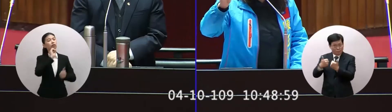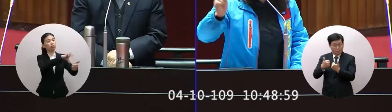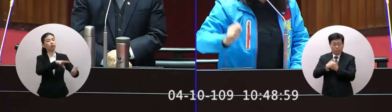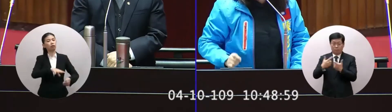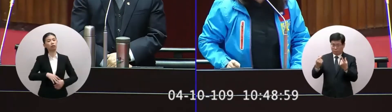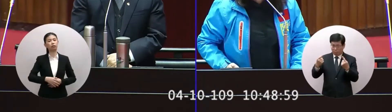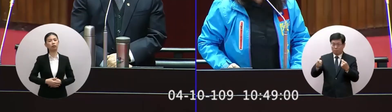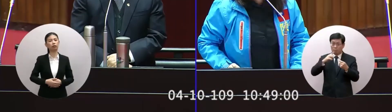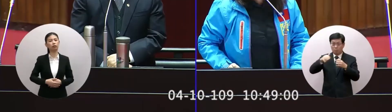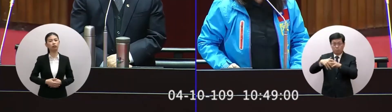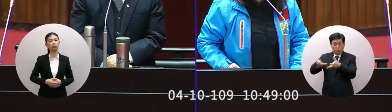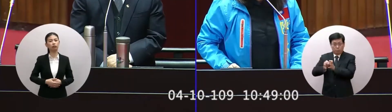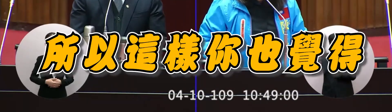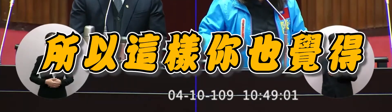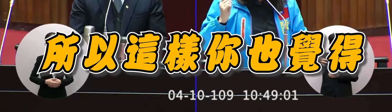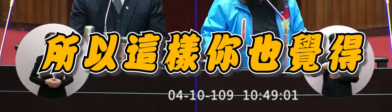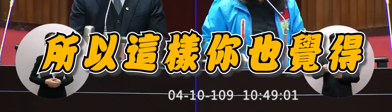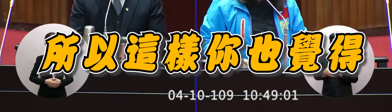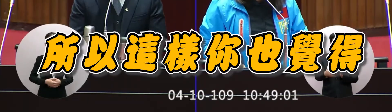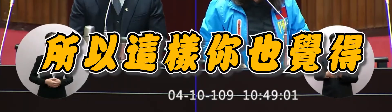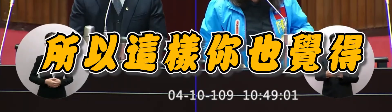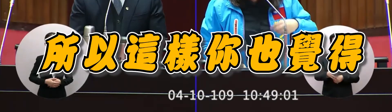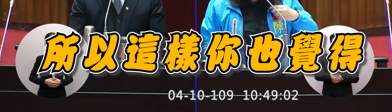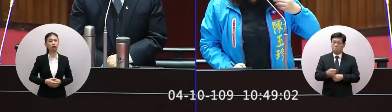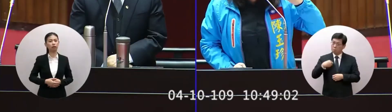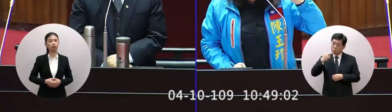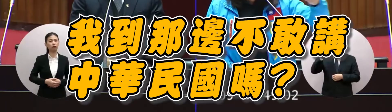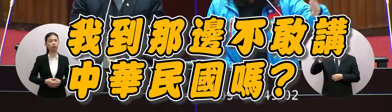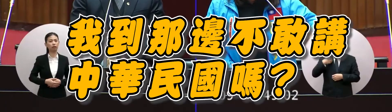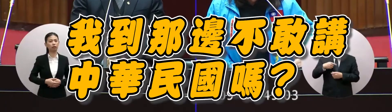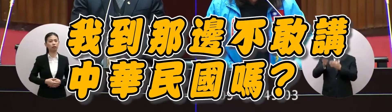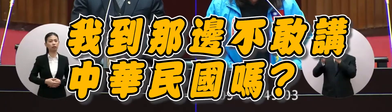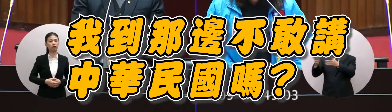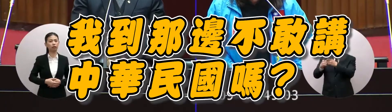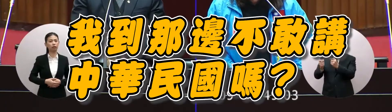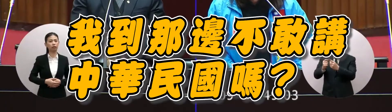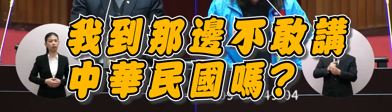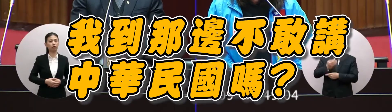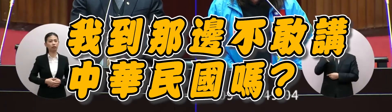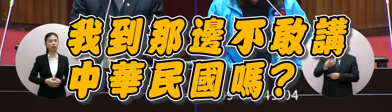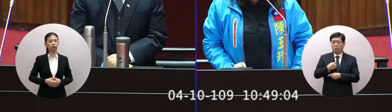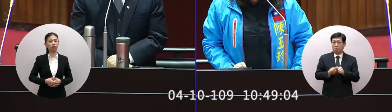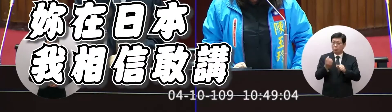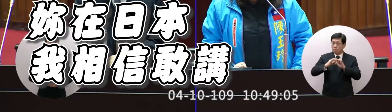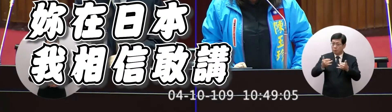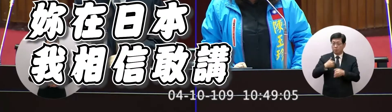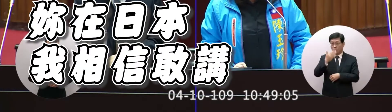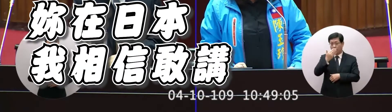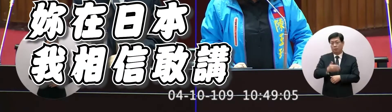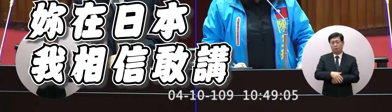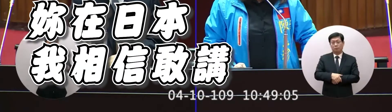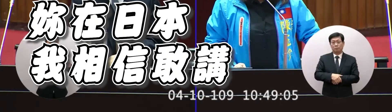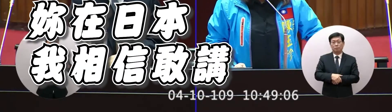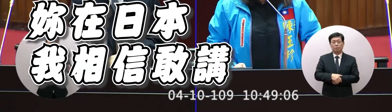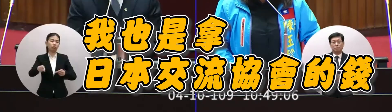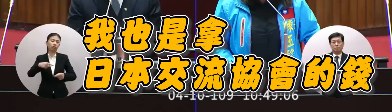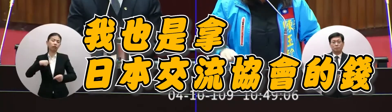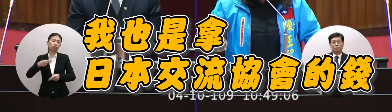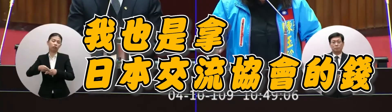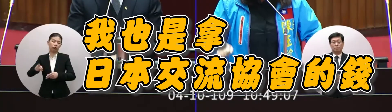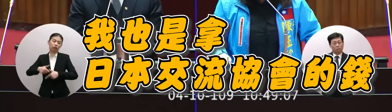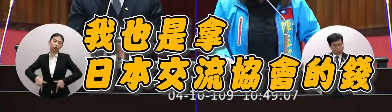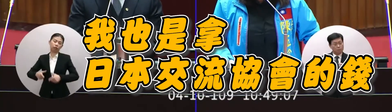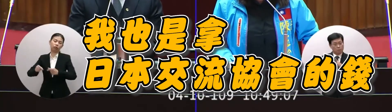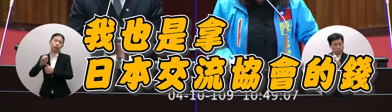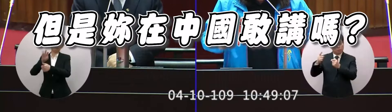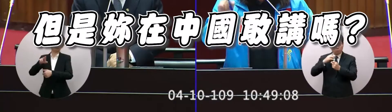这是日本文部省给我的钱哦。所以这样子，你也觉得我到那边不敢讲中华民国吗？ 你在日本，我相信敢讲。 我也是拿